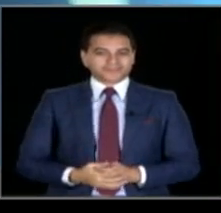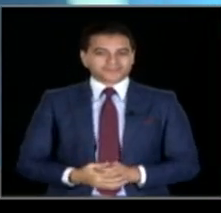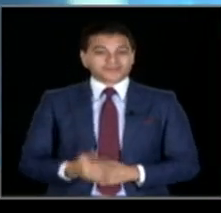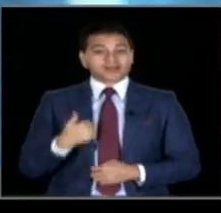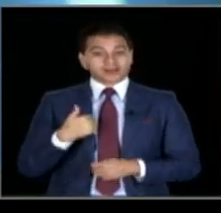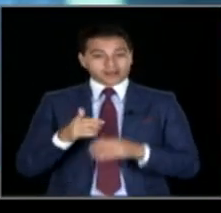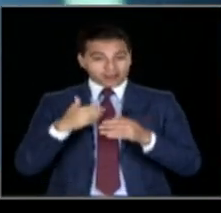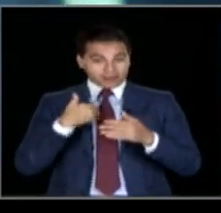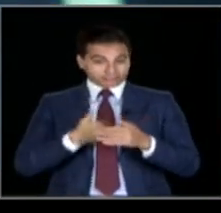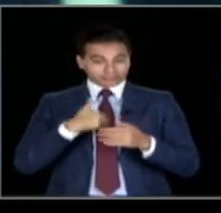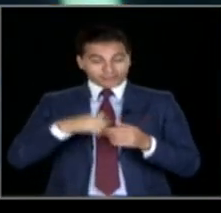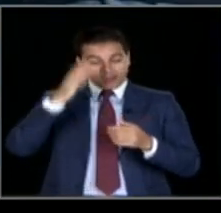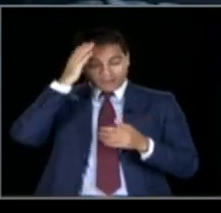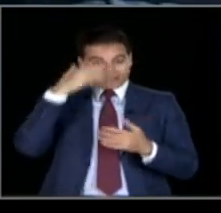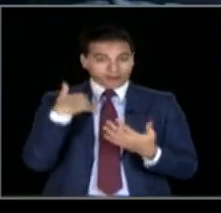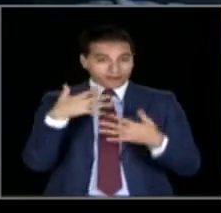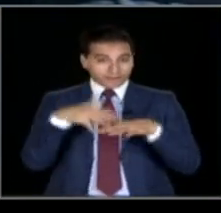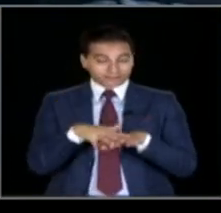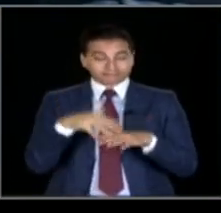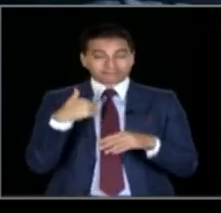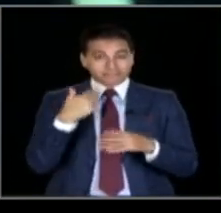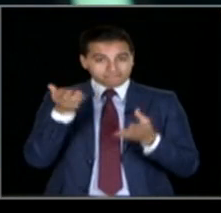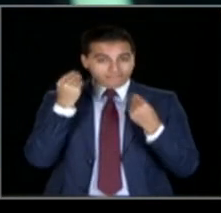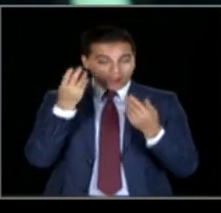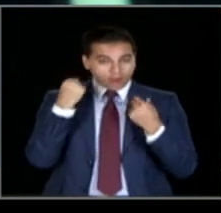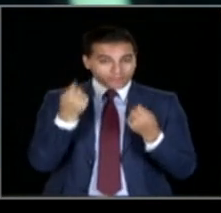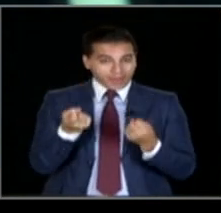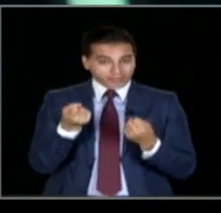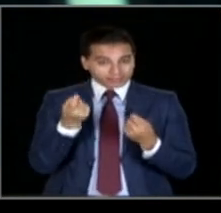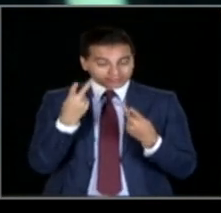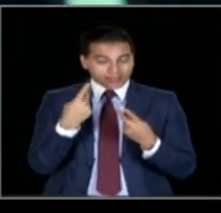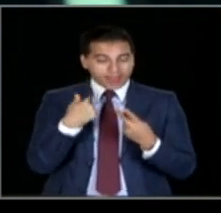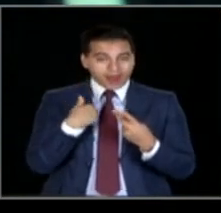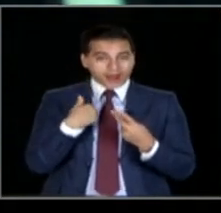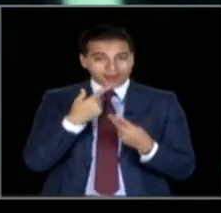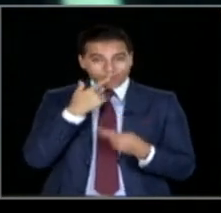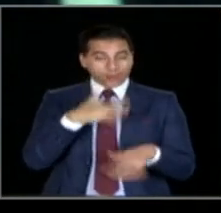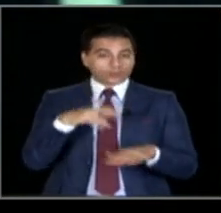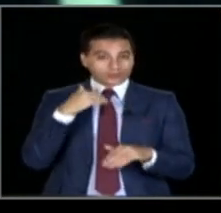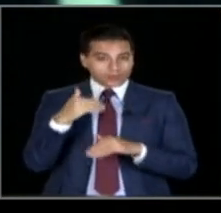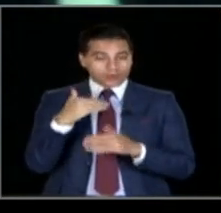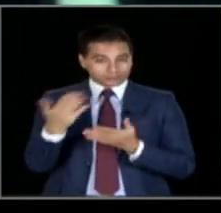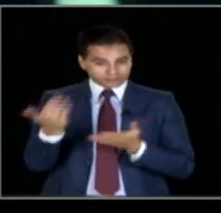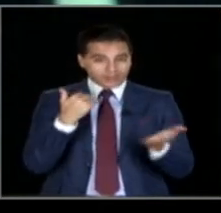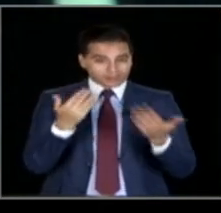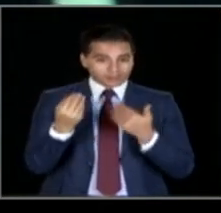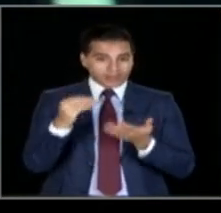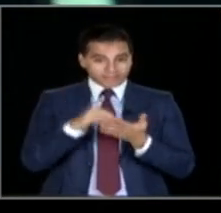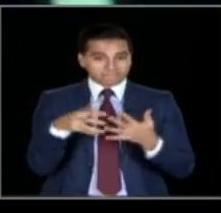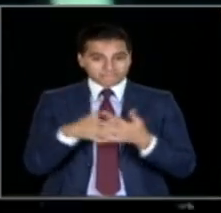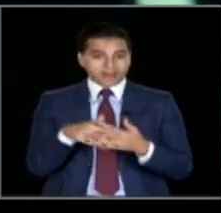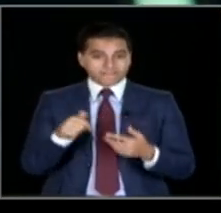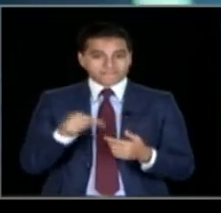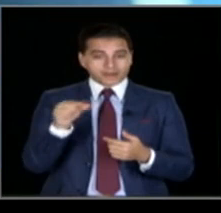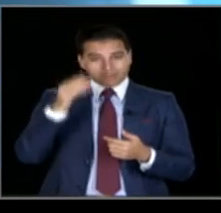هدف من برنامج العباقرة ان يعني بجمع معلومات وكده، وانصح كل ذوي الهمم يخوضوا التجربة ويشاركوا برنامج